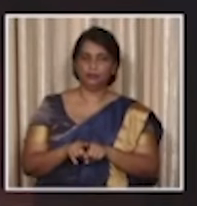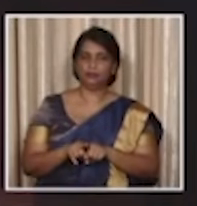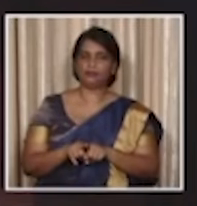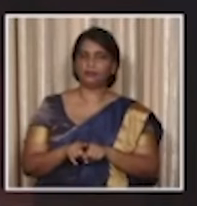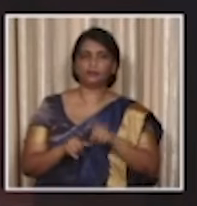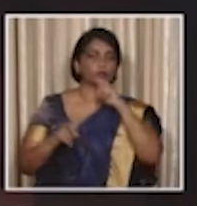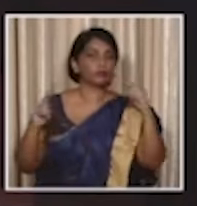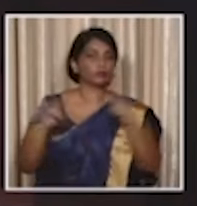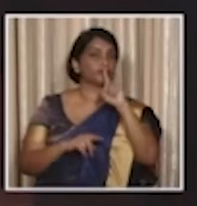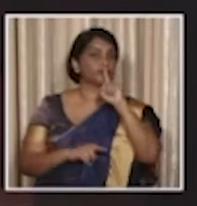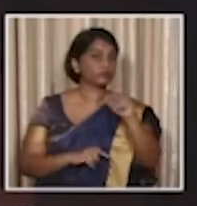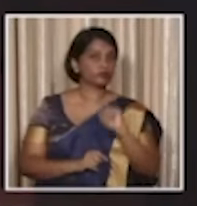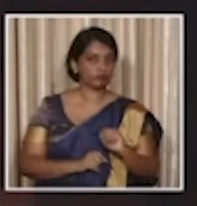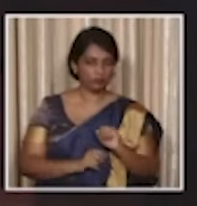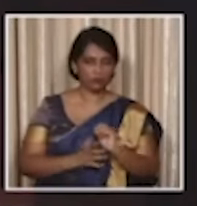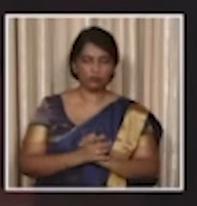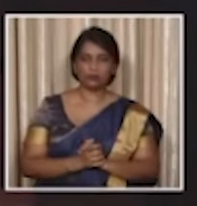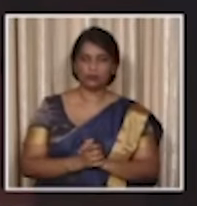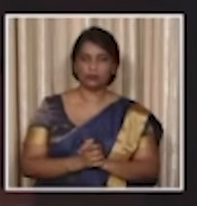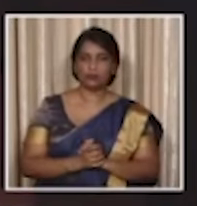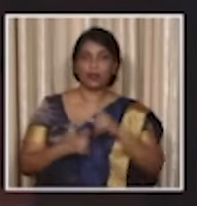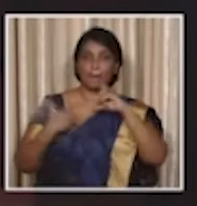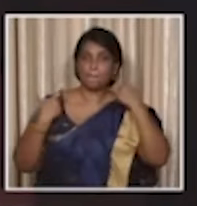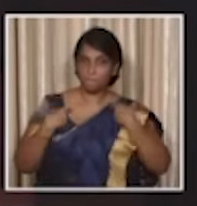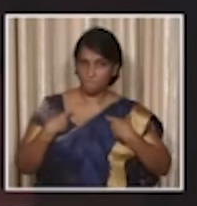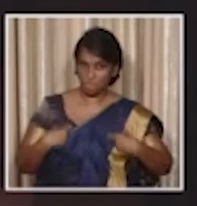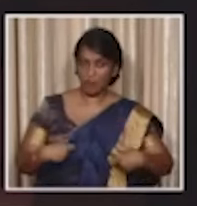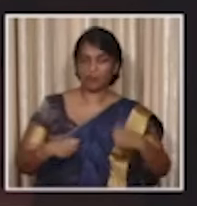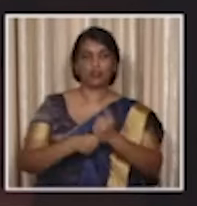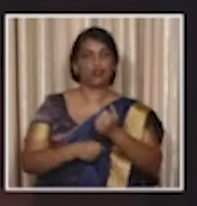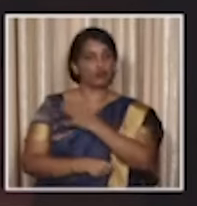මොකද ශ්‍රේෂ්ඨාධිකරණය කිව්වේ? මහින්ද රාජපක්ෂ,